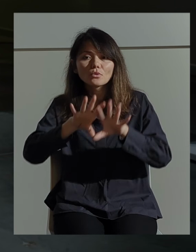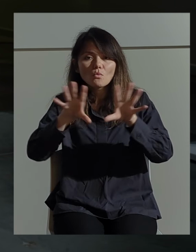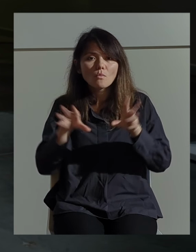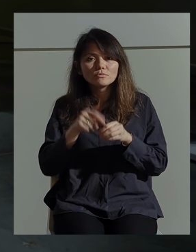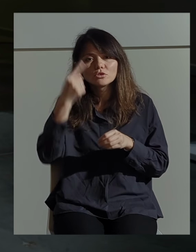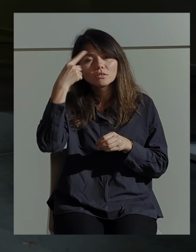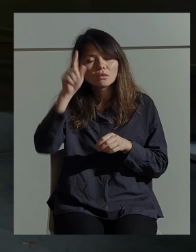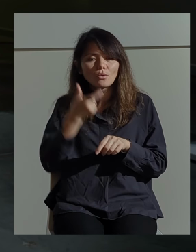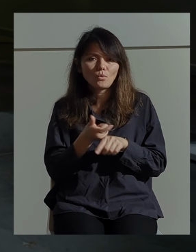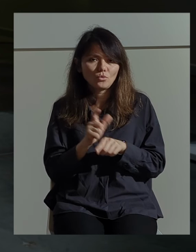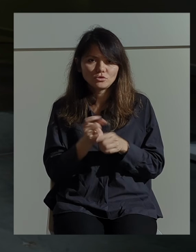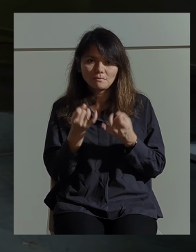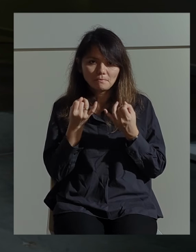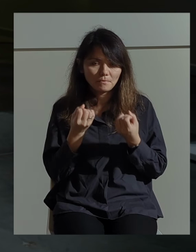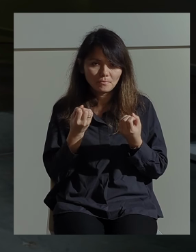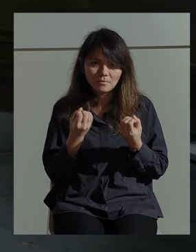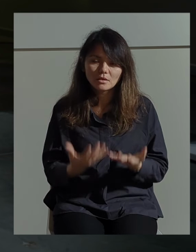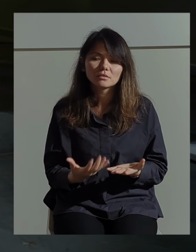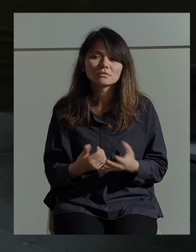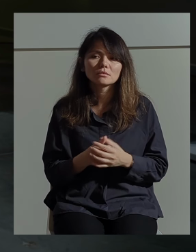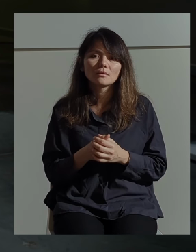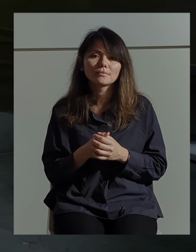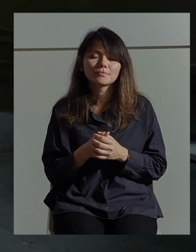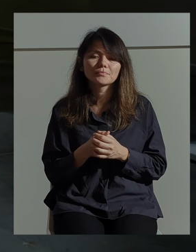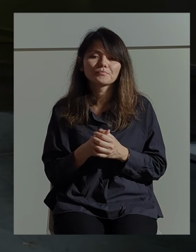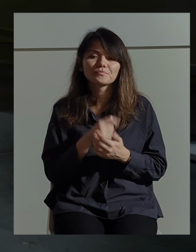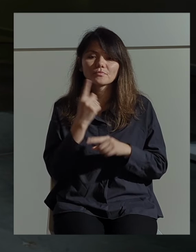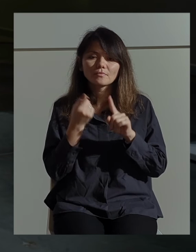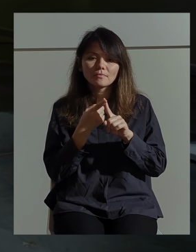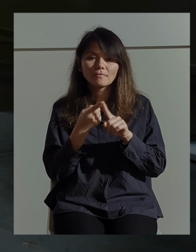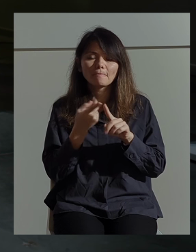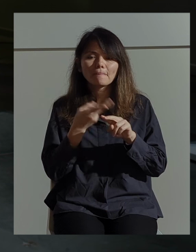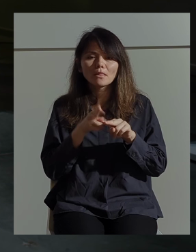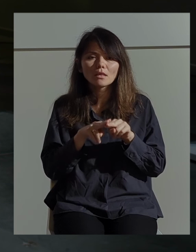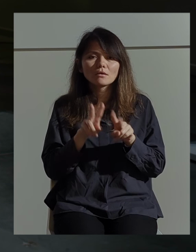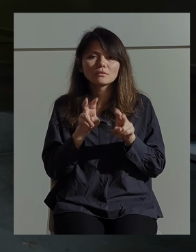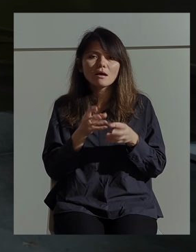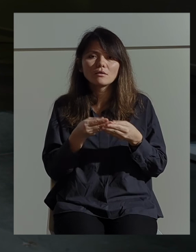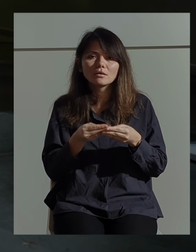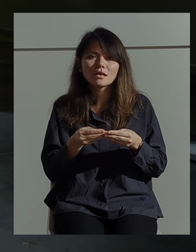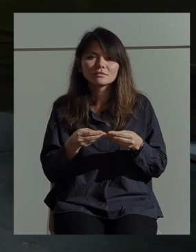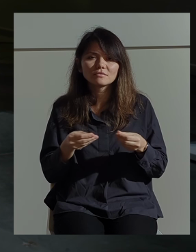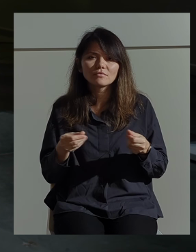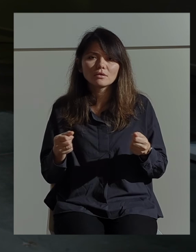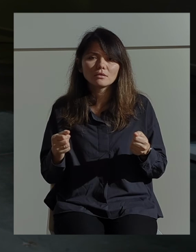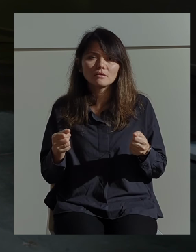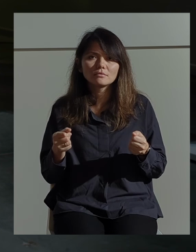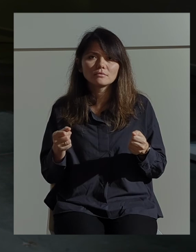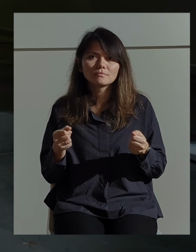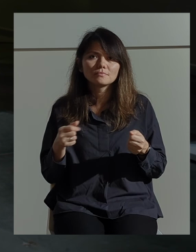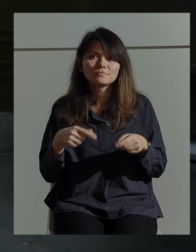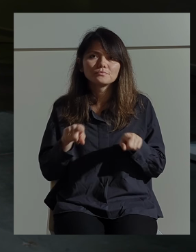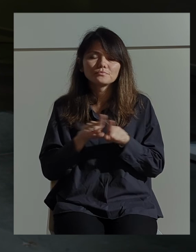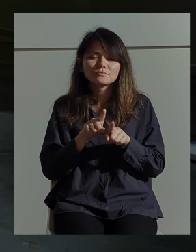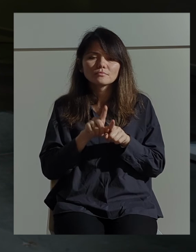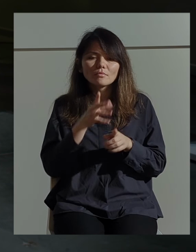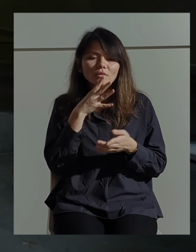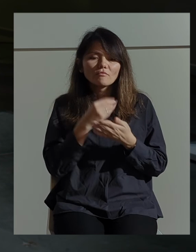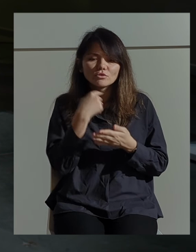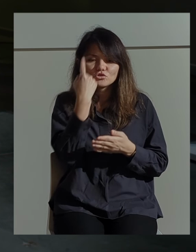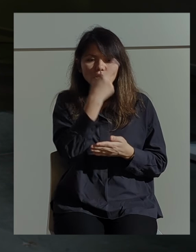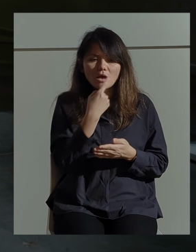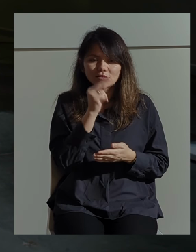очень проста что во-первых это растворение какой-то частной вины